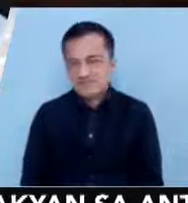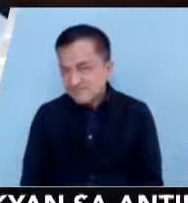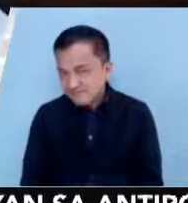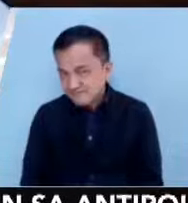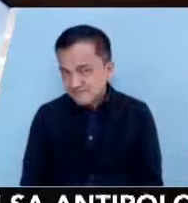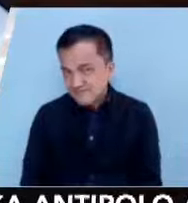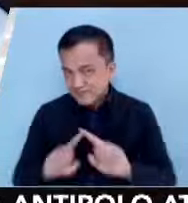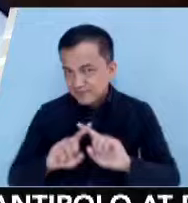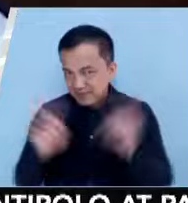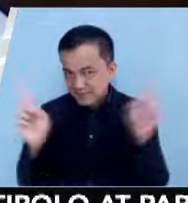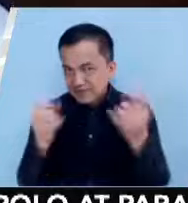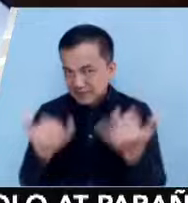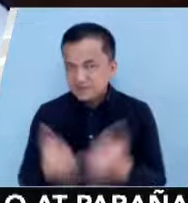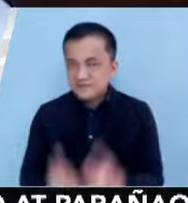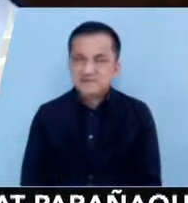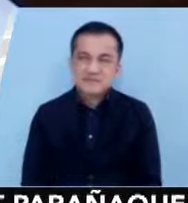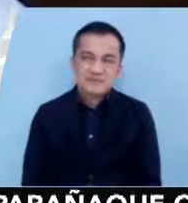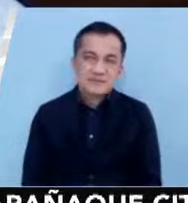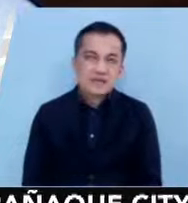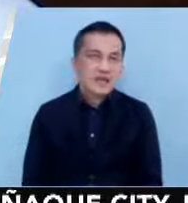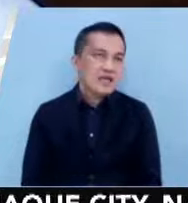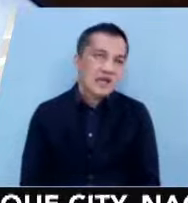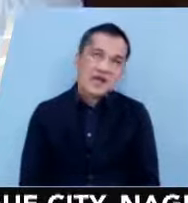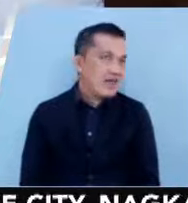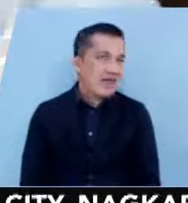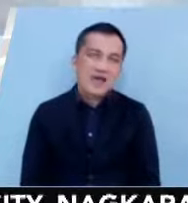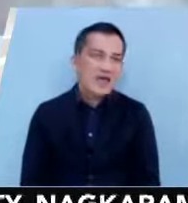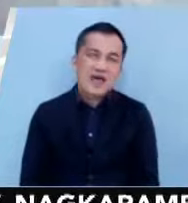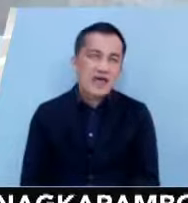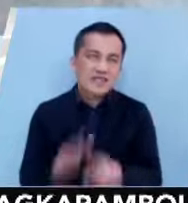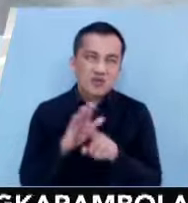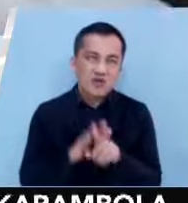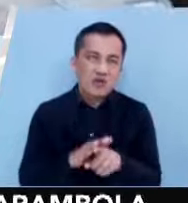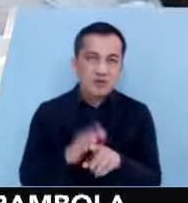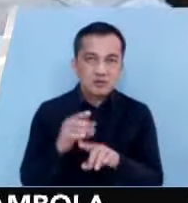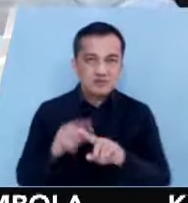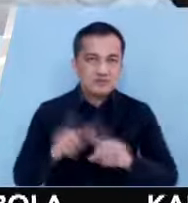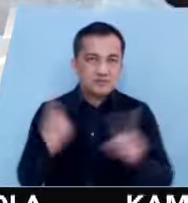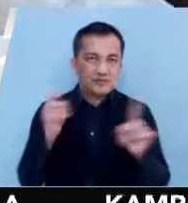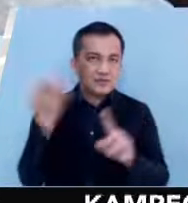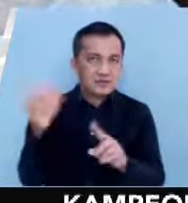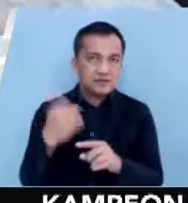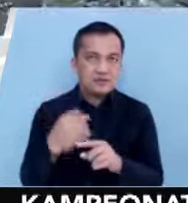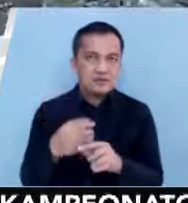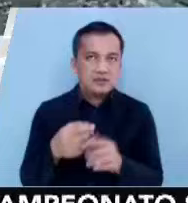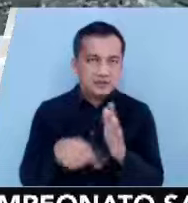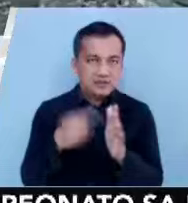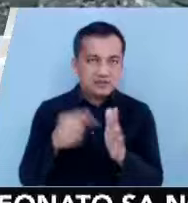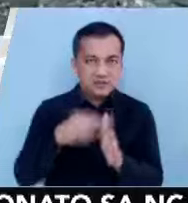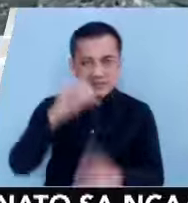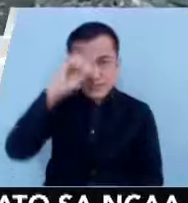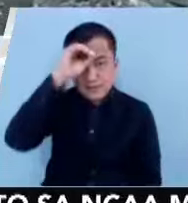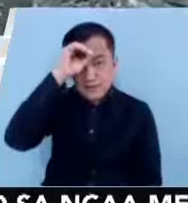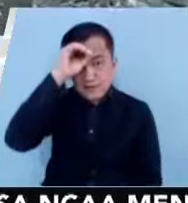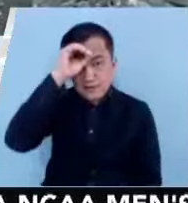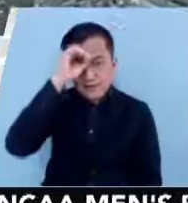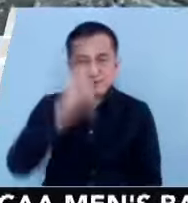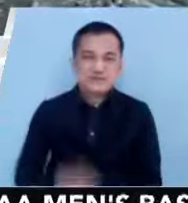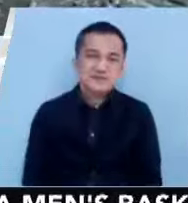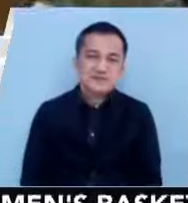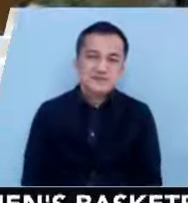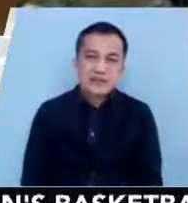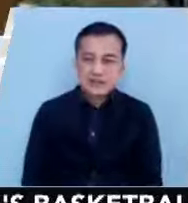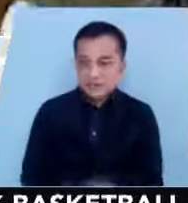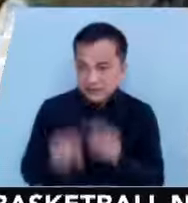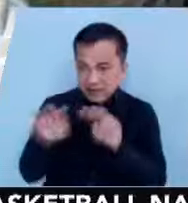ngayon. Matumal. Hindi ka mukhang mga gaan taon, Ted. Misa, nasesero din kami rito. Isa sa mga nakikita nilang